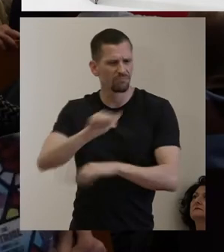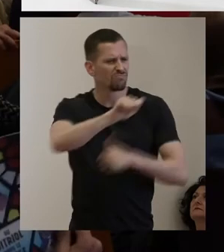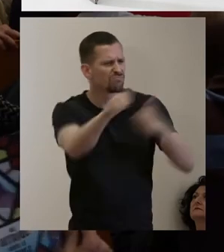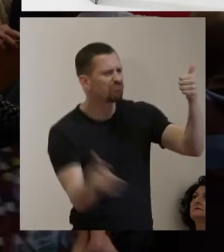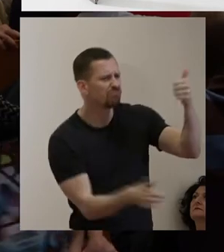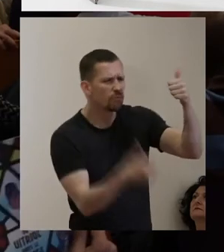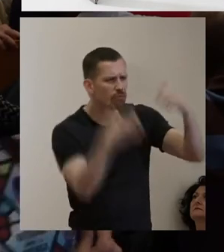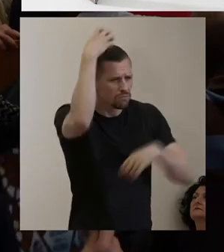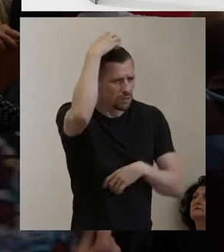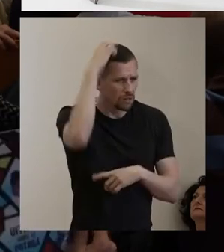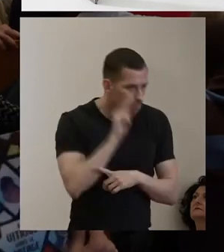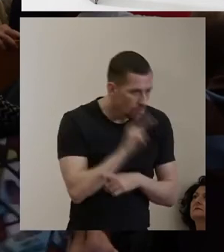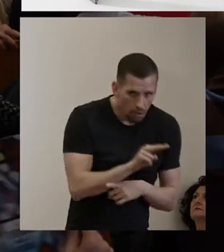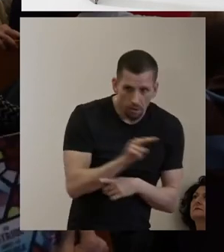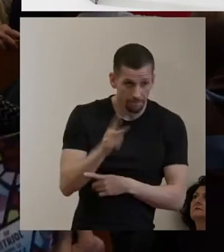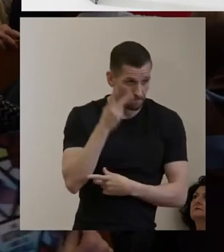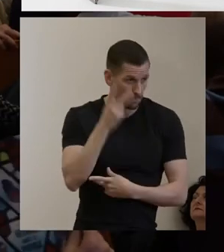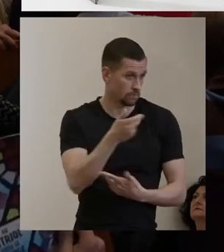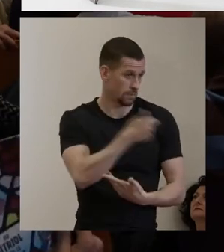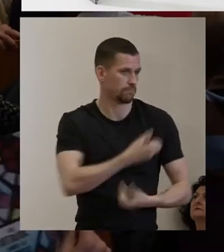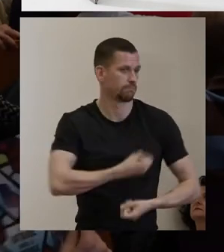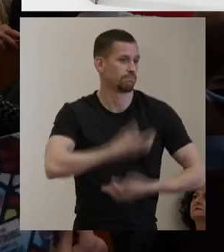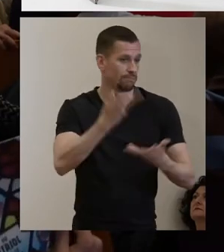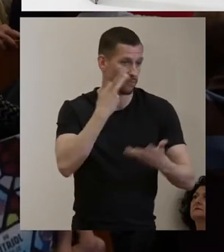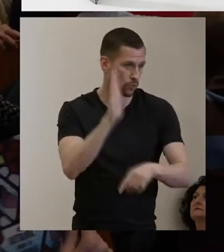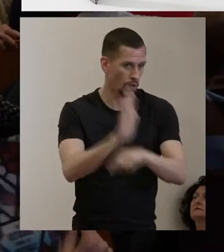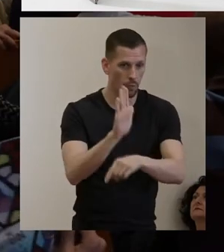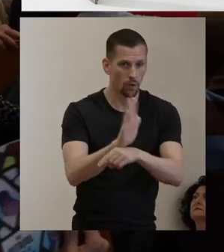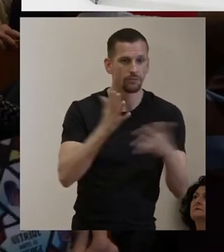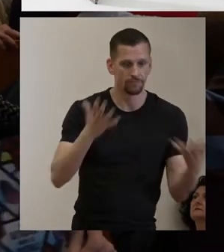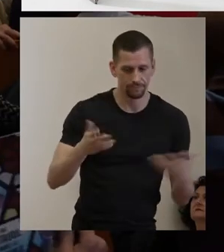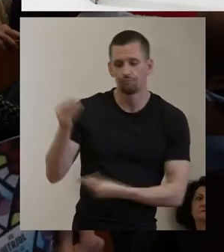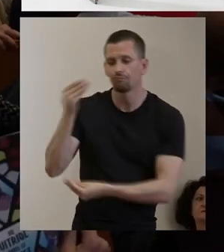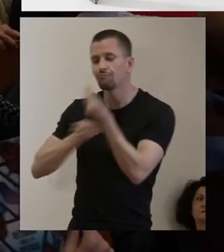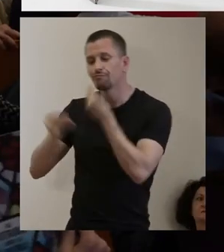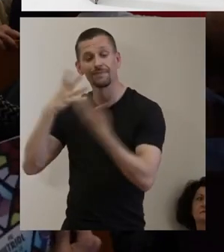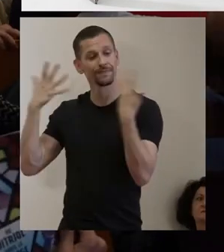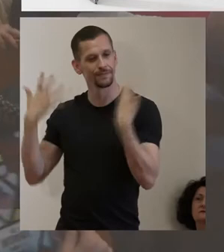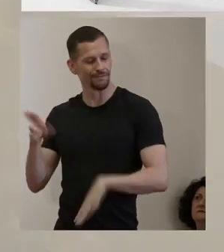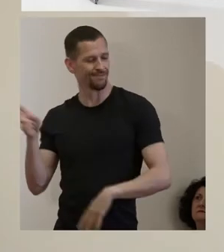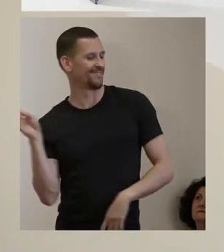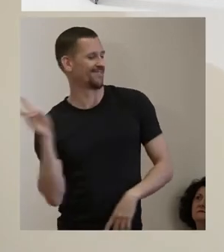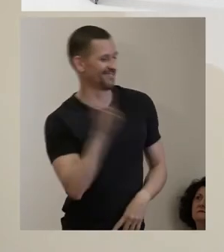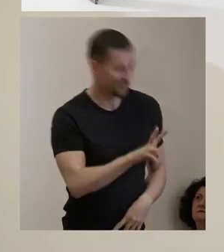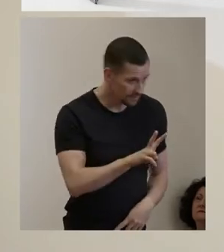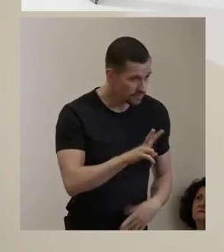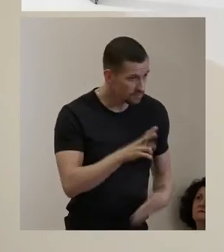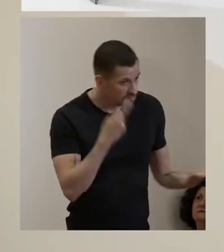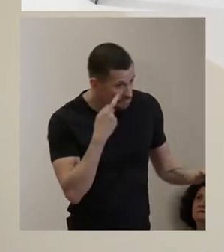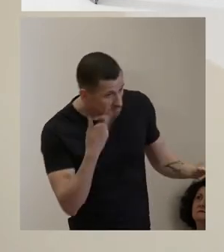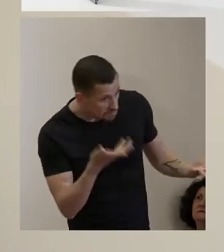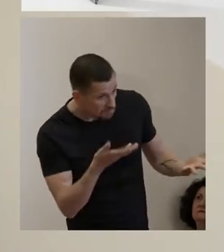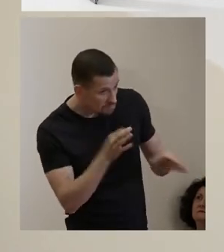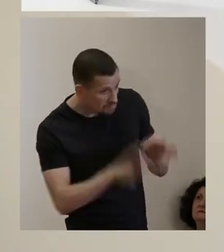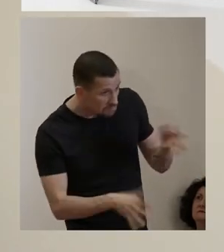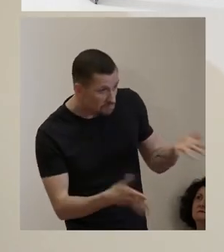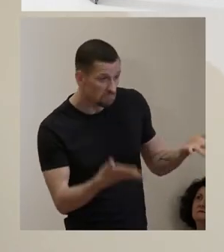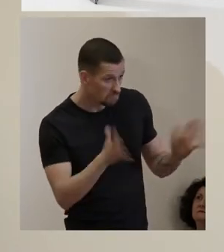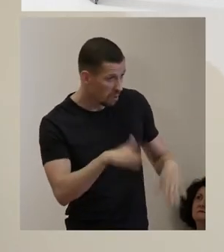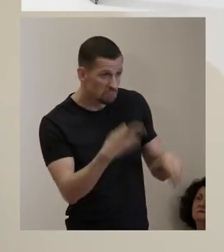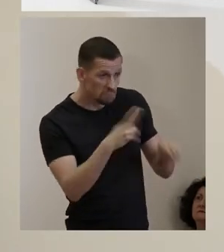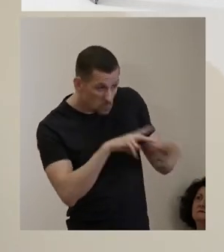achevé, Tucker revient vers sa victime. Il lui répète qu'il le tuera s'il ne mange pas. L'autre, plus